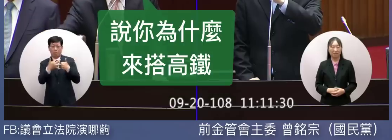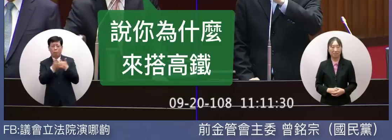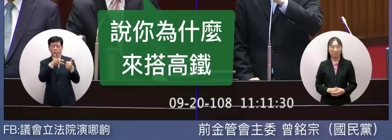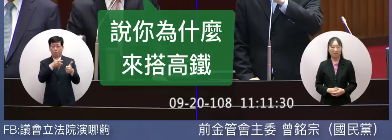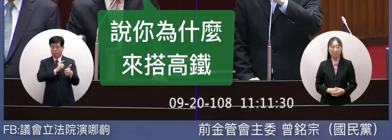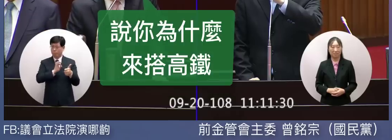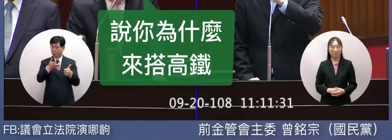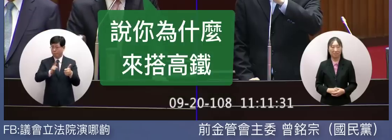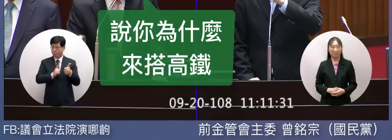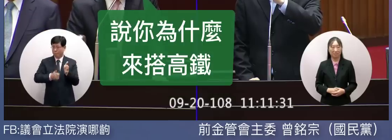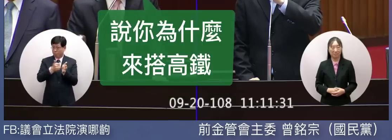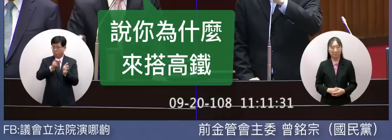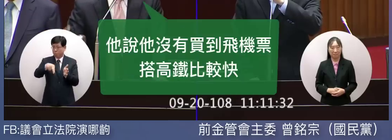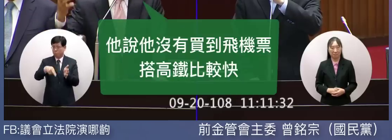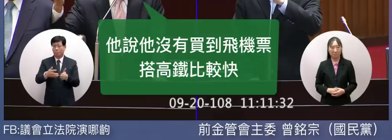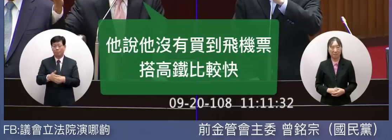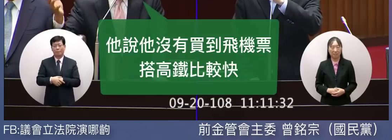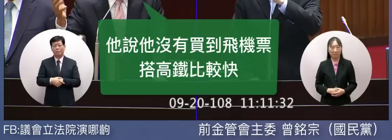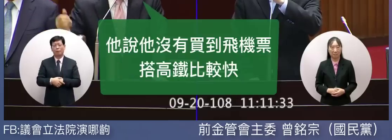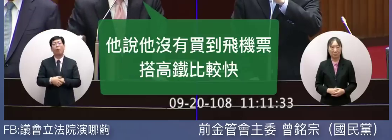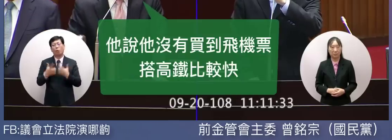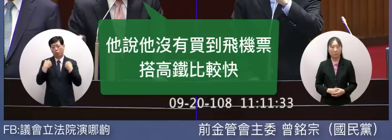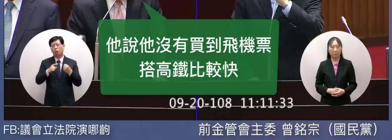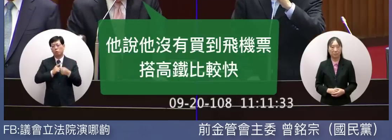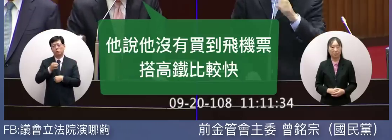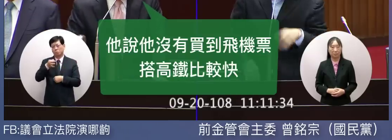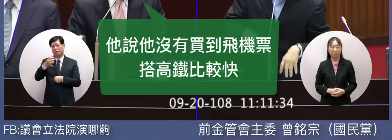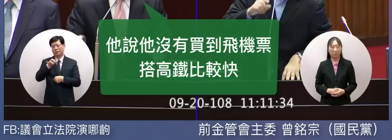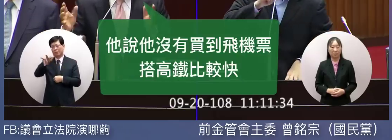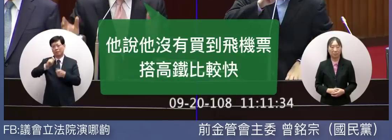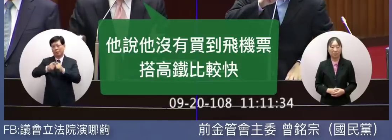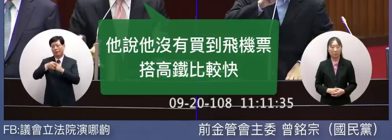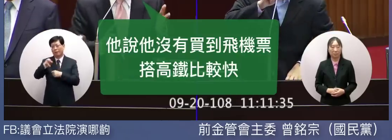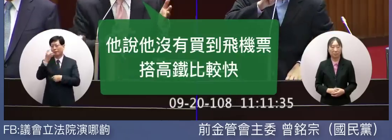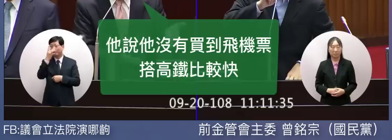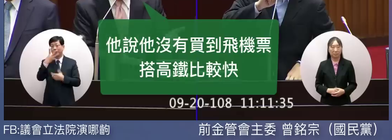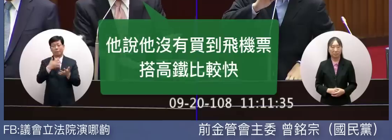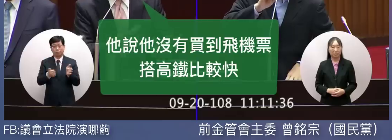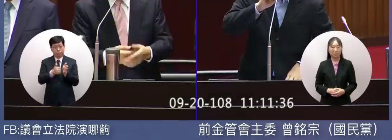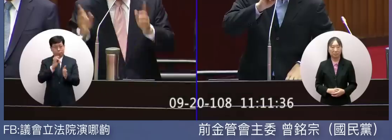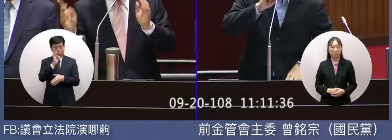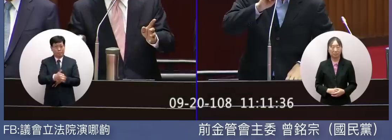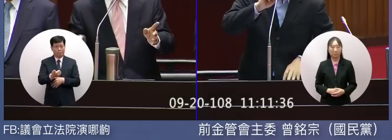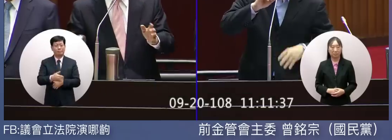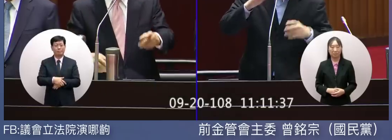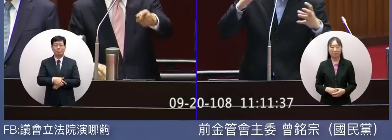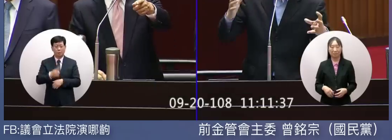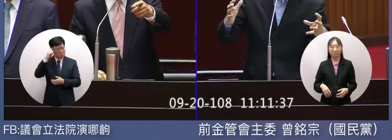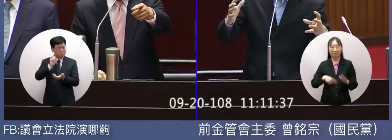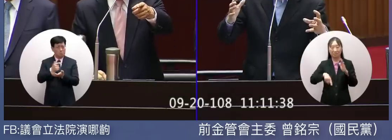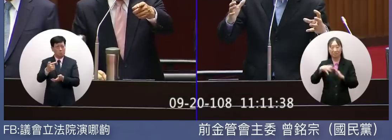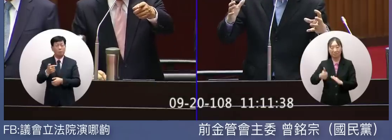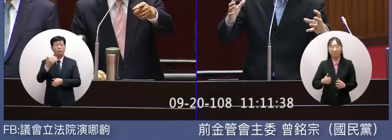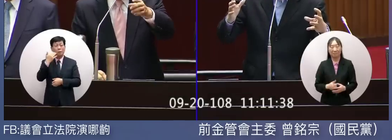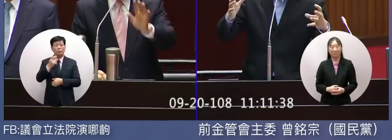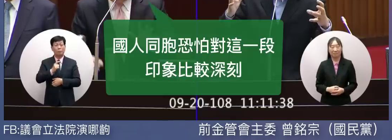说你为什么来搭高铁？他说因为他没有买到回机票，说搭高铁比较快。 院长， 那个印象深刻。